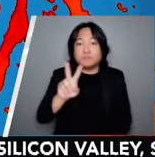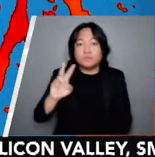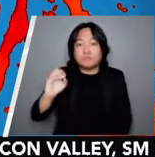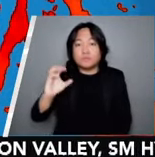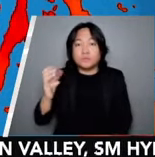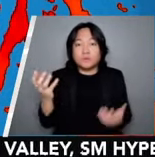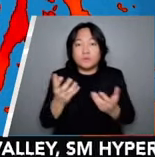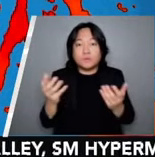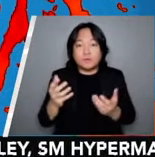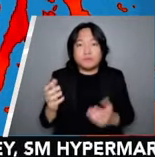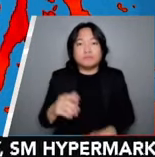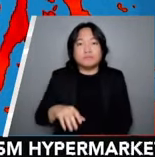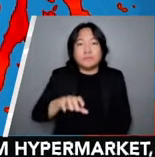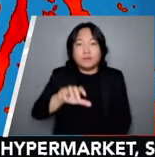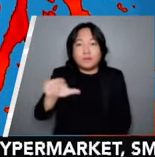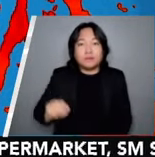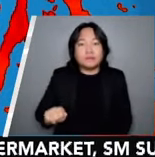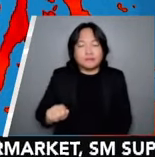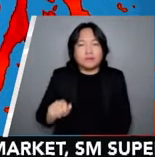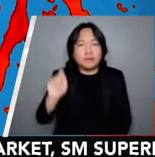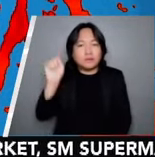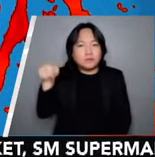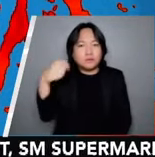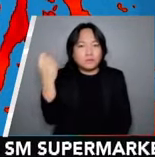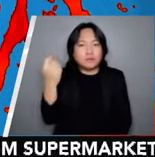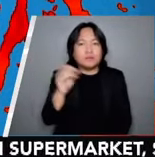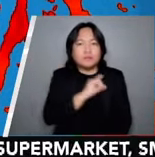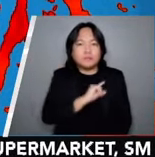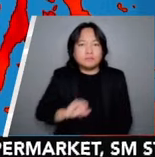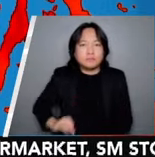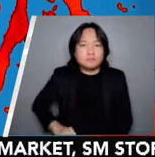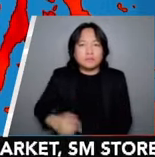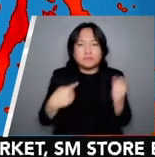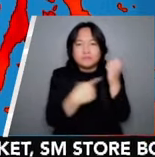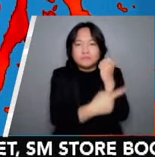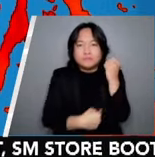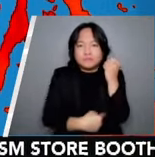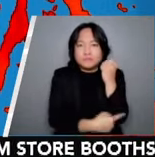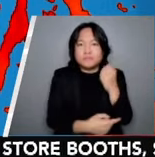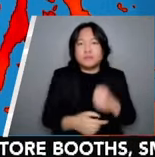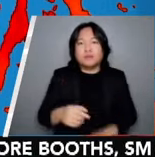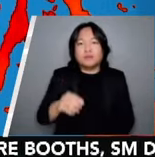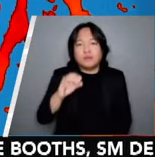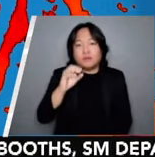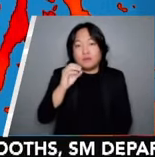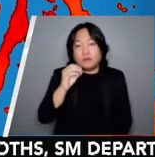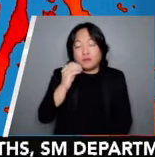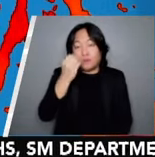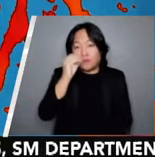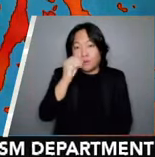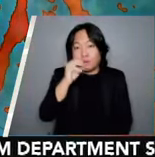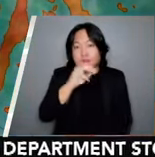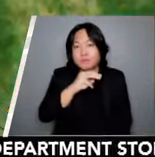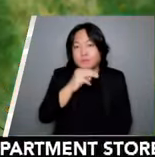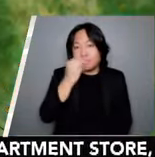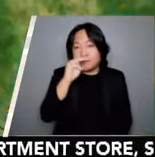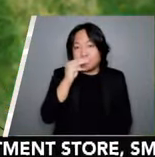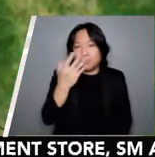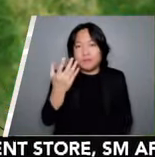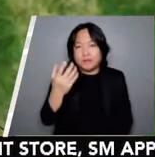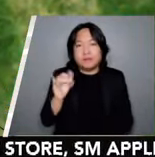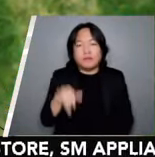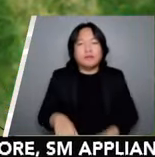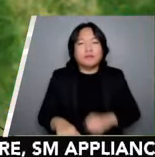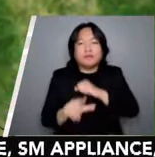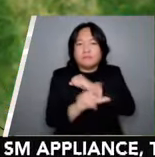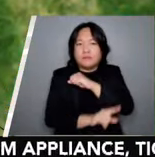dito sa Subic, Zambales, San Jose Occidental, Mindoro, Vera Catanduanes at Tacloban, Leyte. Sa Metro Manila, maglalaro sa 40 at 41